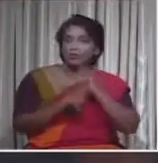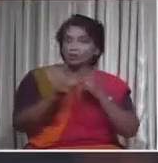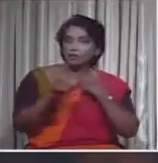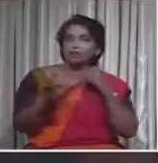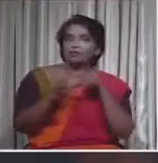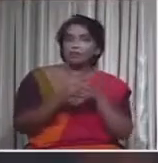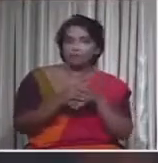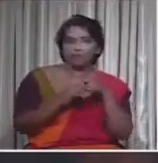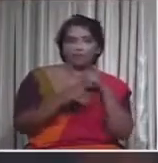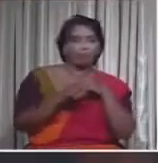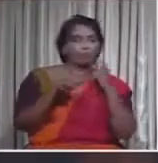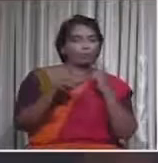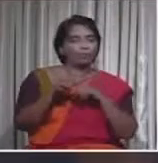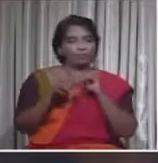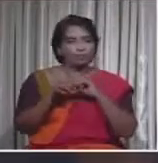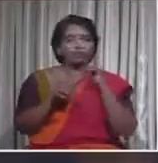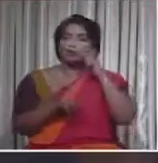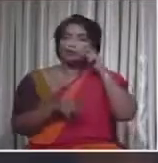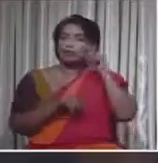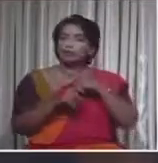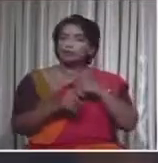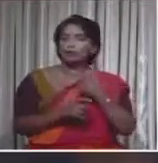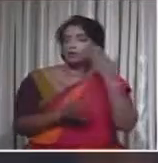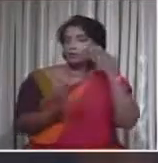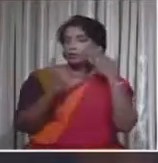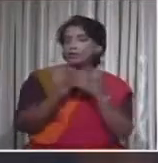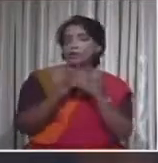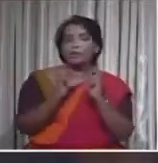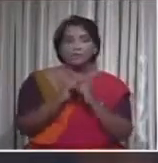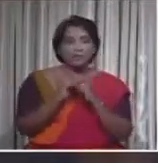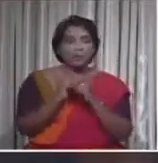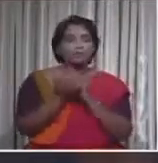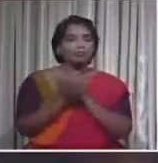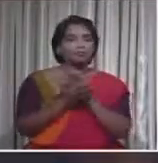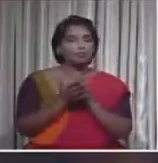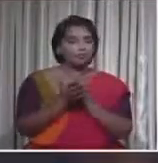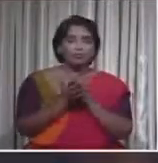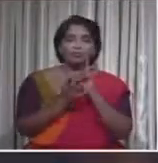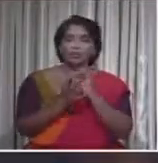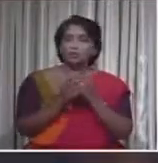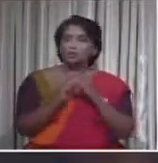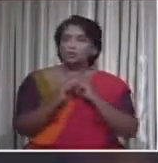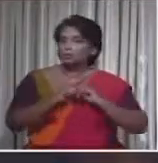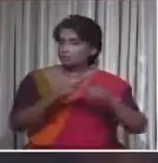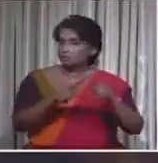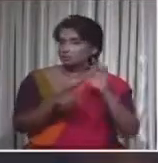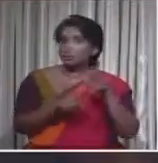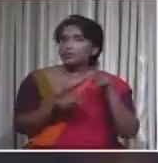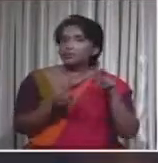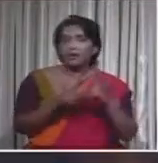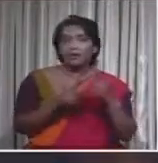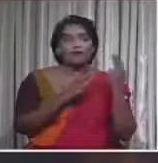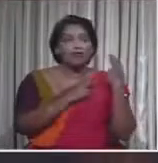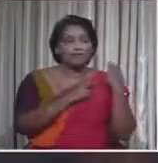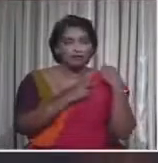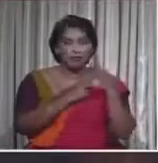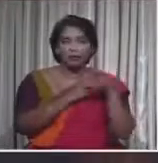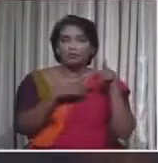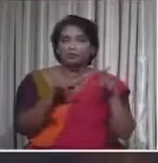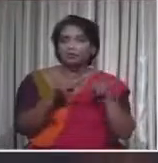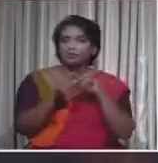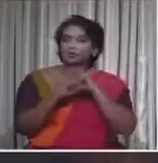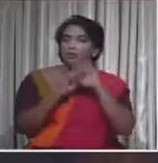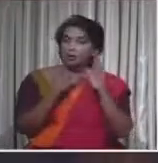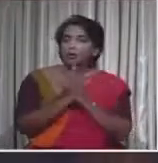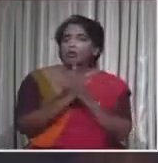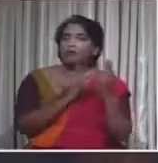ආවේ මේ ප්‍රශ්න වෙනුවෙන් මේ ජනතාවට දැනෙන ප්‍රශ්න වෙනුවෙන් පැහැදිලි වැඩපිළිවෙලක් අනිවාර්යයෙන්ම ක්‍රියාත්මක කරන්න. ඒක අපේ වගකීම. ඒ අපි සියලු